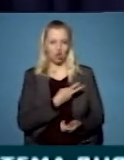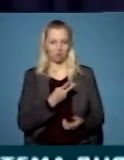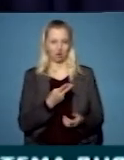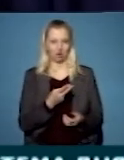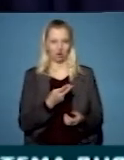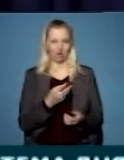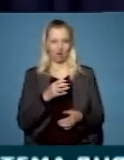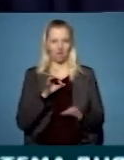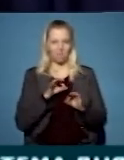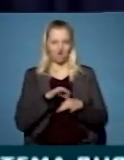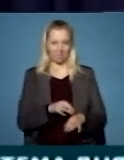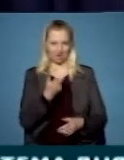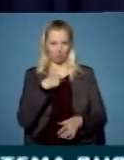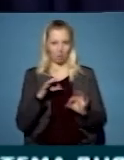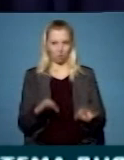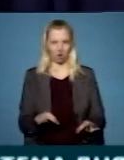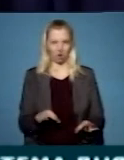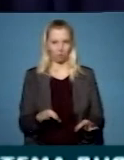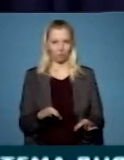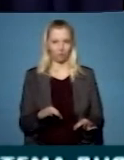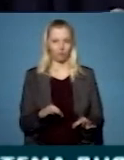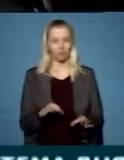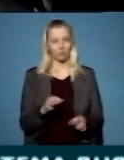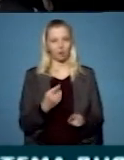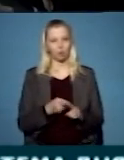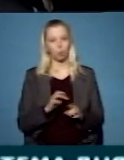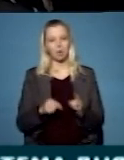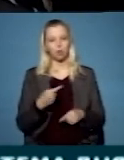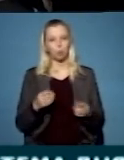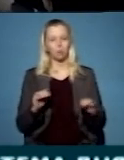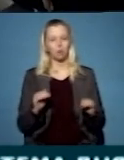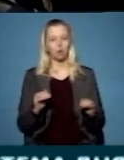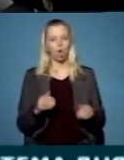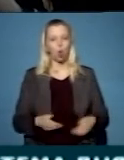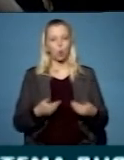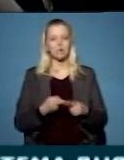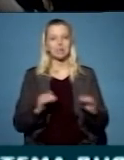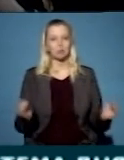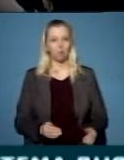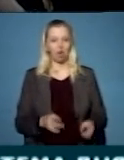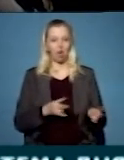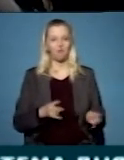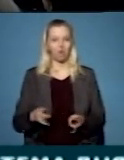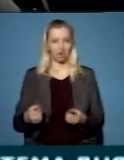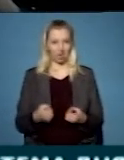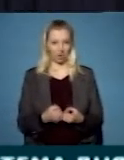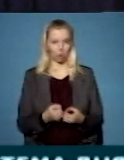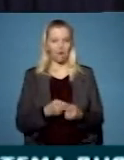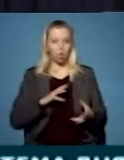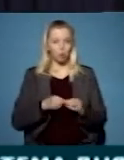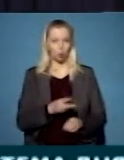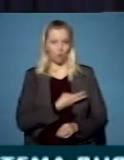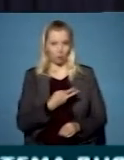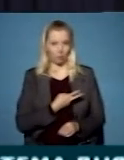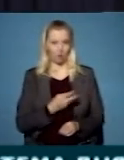це, ну, прямо ми відслідковуємо цей зв'язок, то наступний крок – це зменшення аварійності. Ну, і це той результат, до якого ми прагнемо.